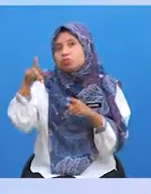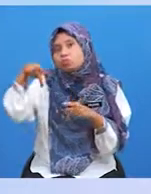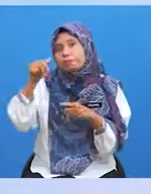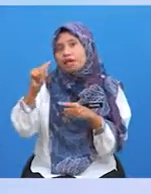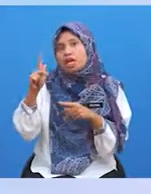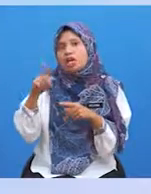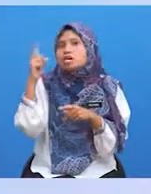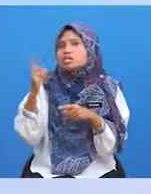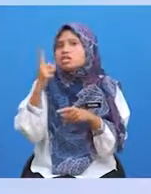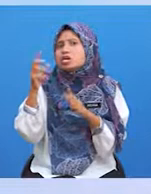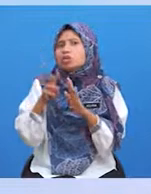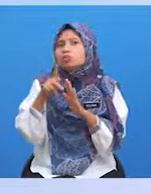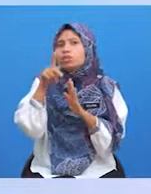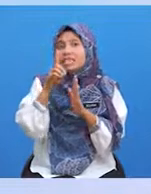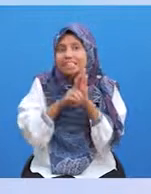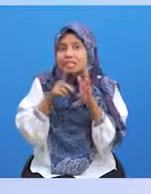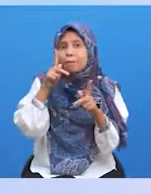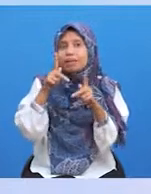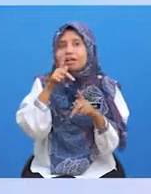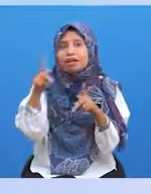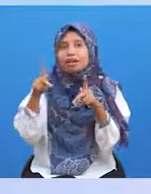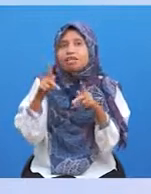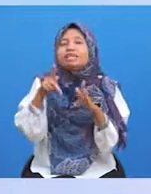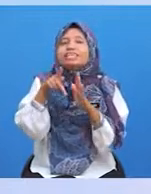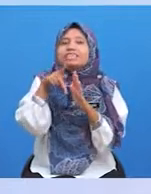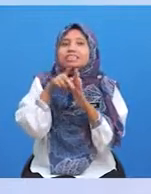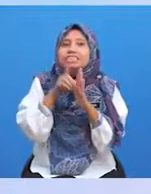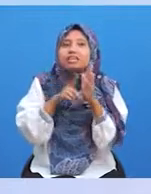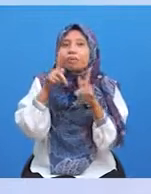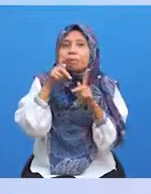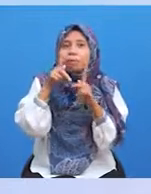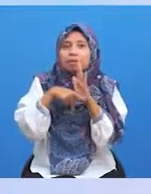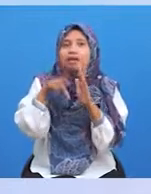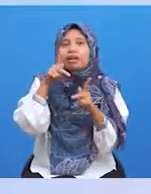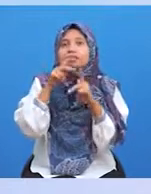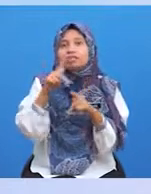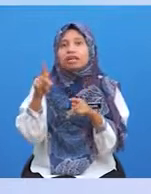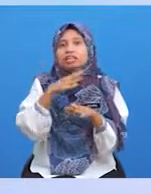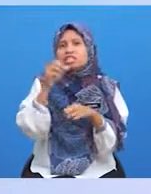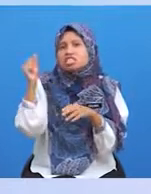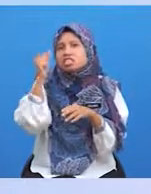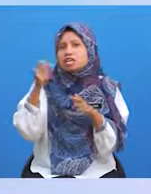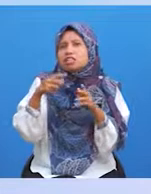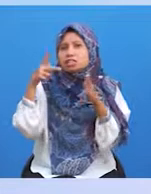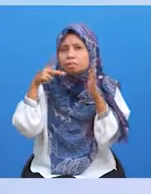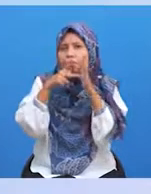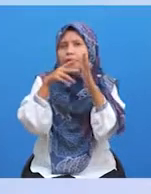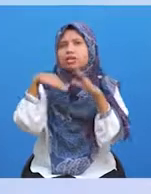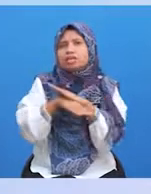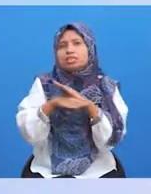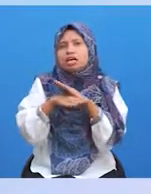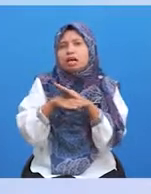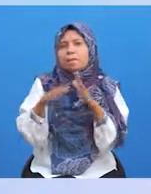PAK21 selalu diperkatakan dan sering dipaparkan dalam media massa,